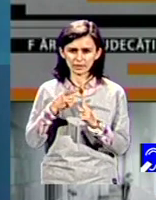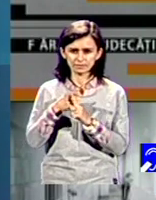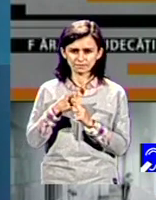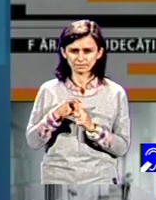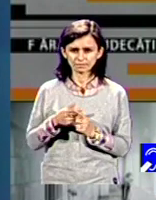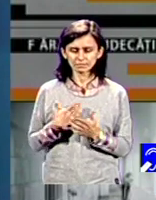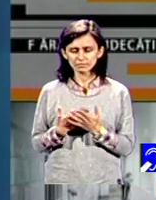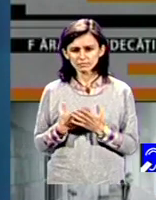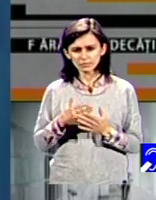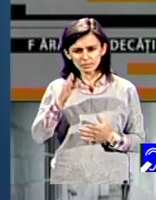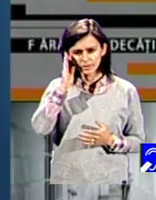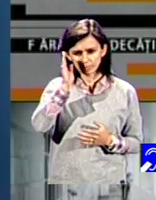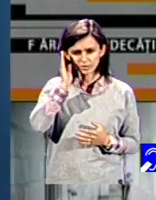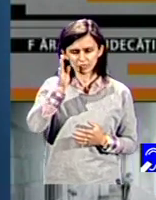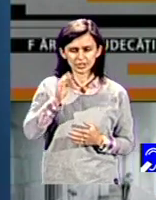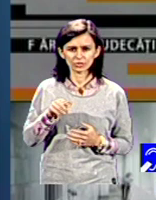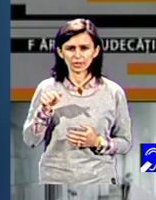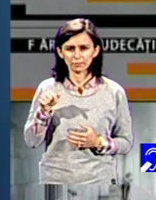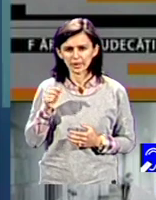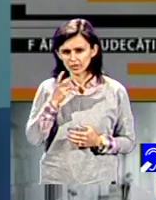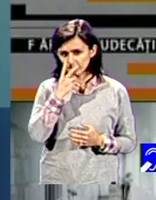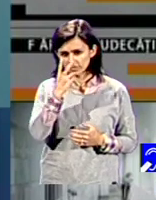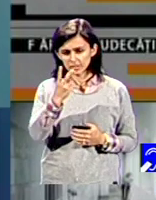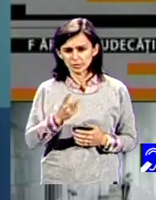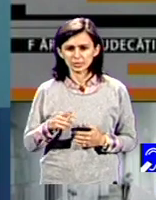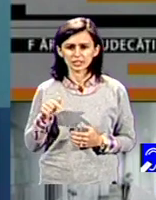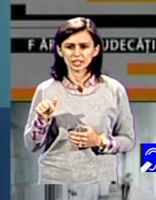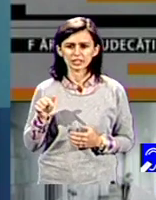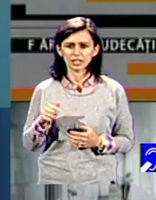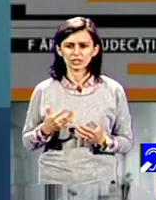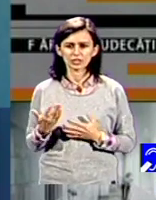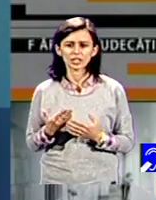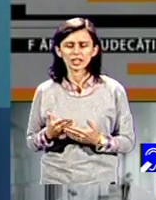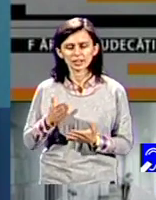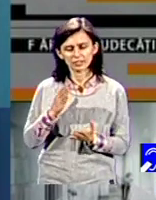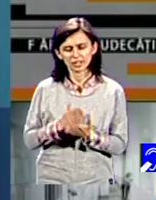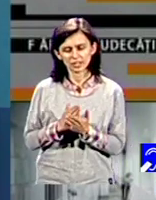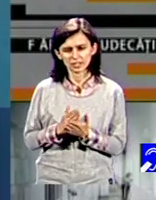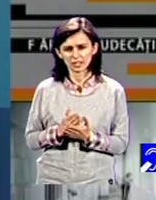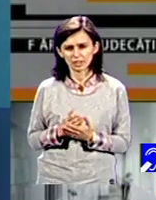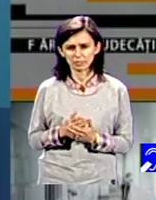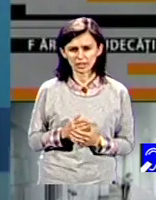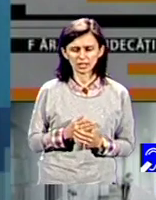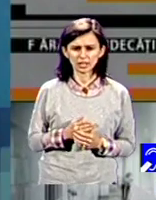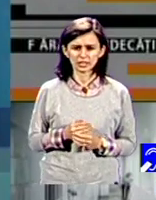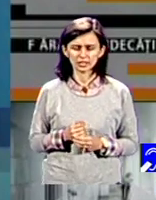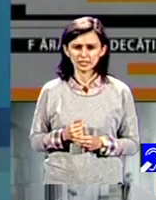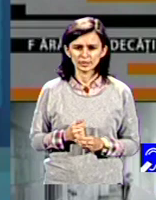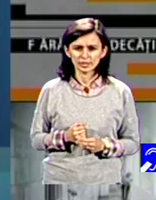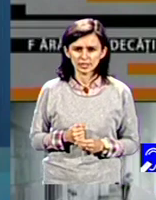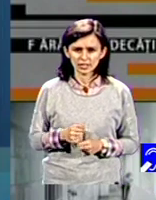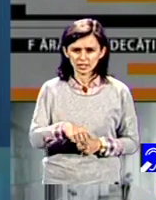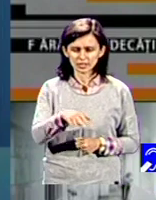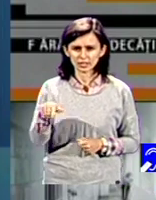pentru viitor această vizibilitate al lor care va determina până la urmă în